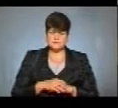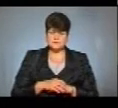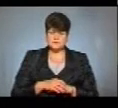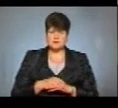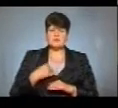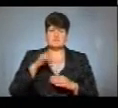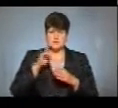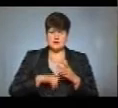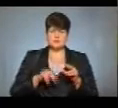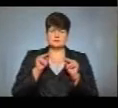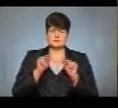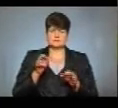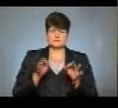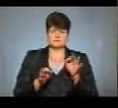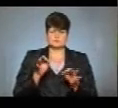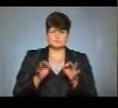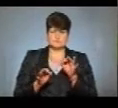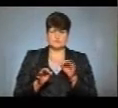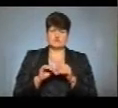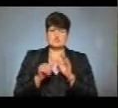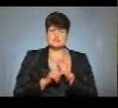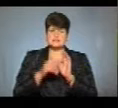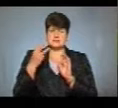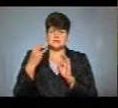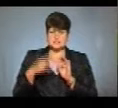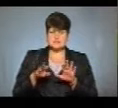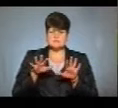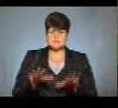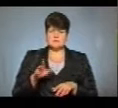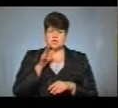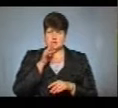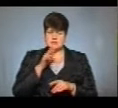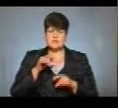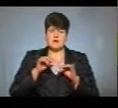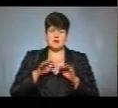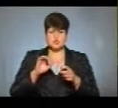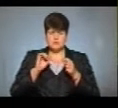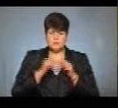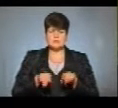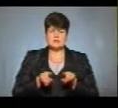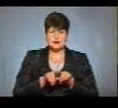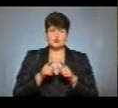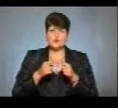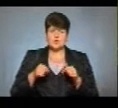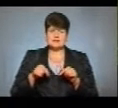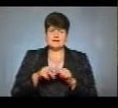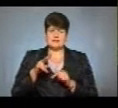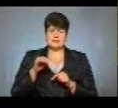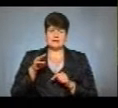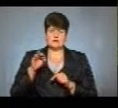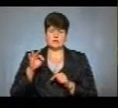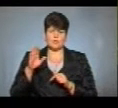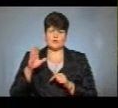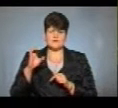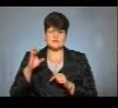віримо в справедливий суд. О 16.30 за місцевим часом акцію пам'яті загиблих в авіакатастрофі також організували в литовському Вільнюсі.